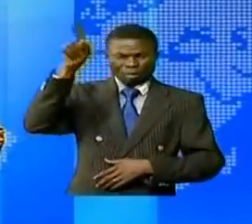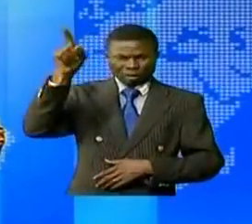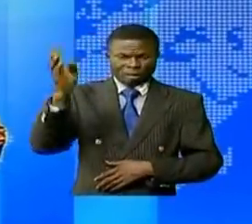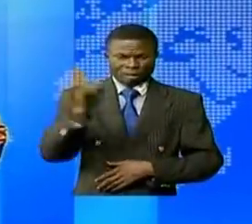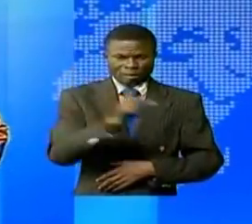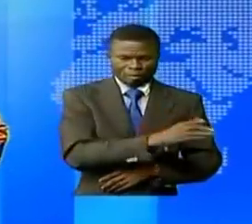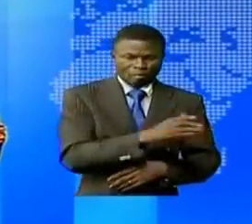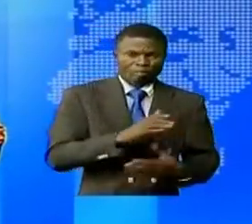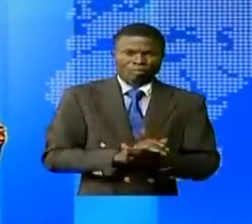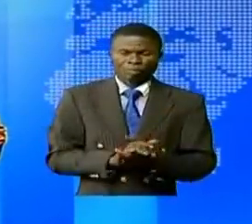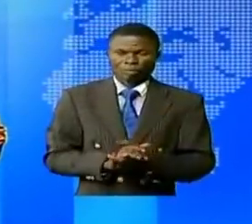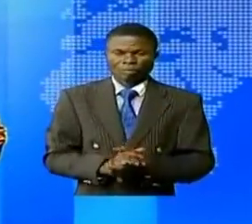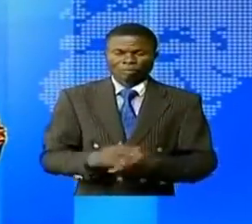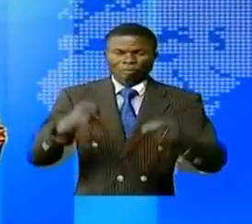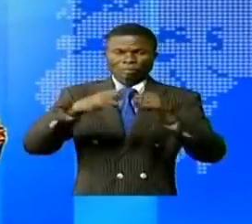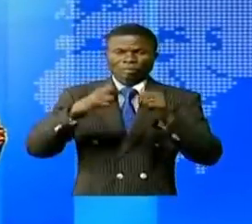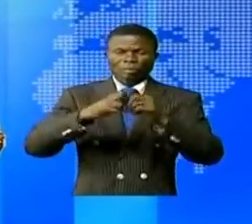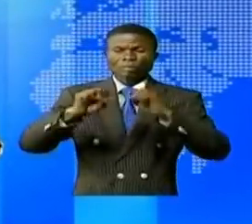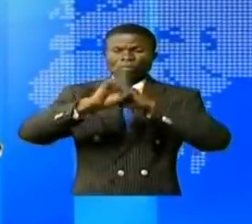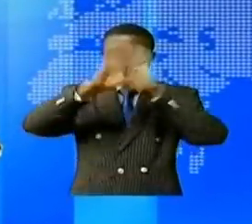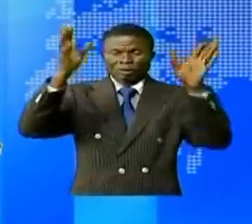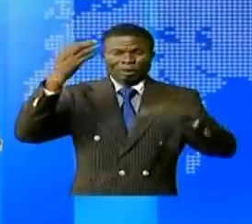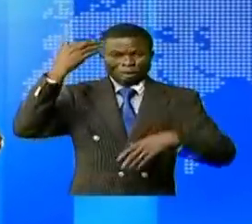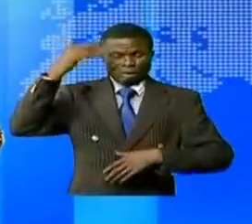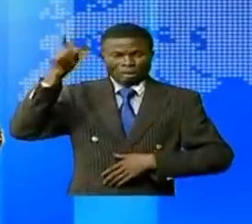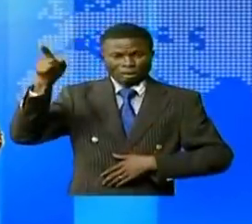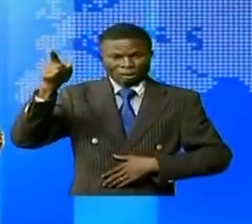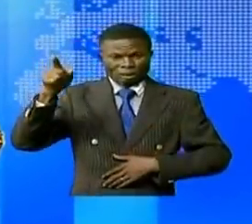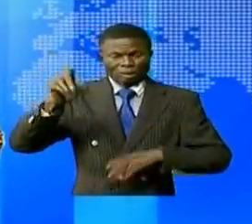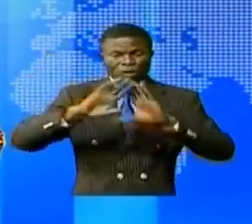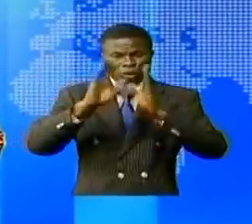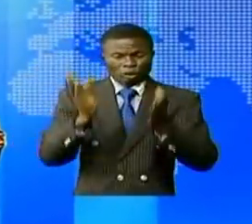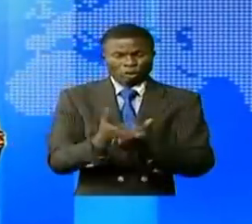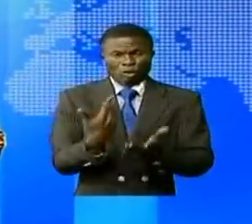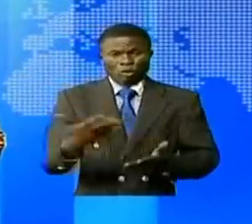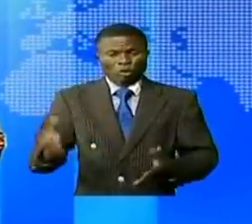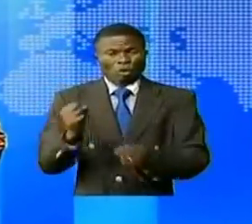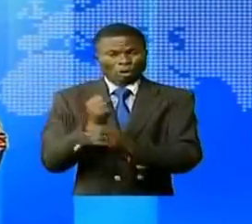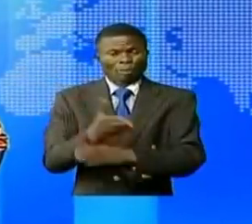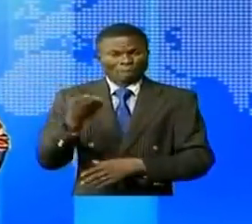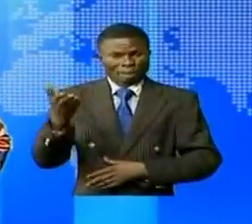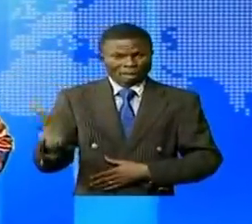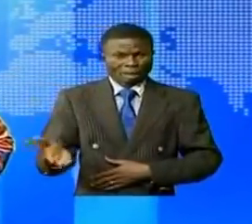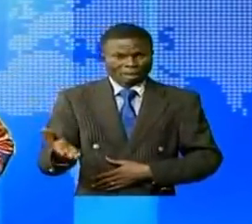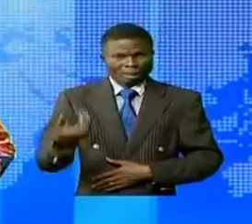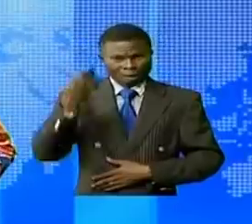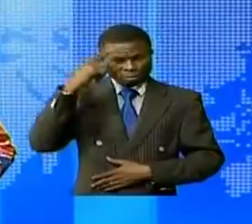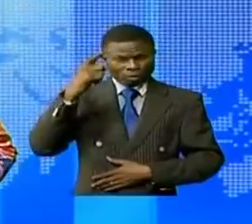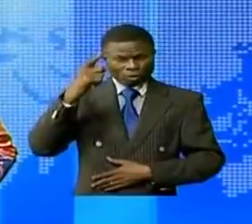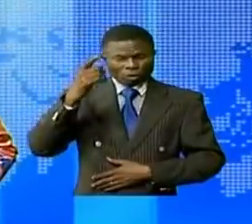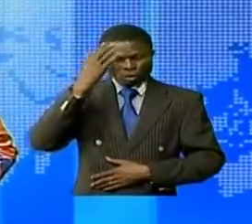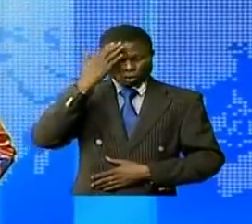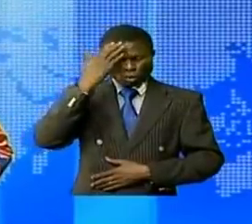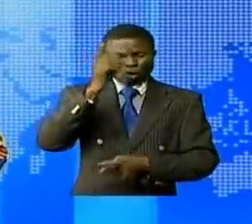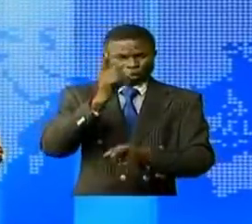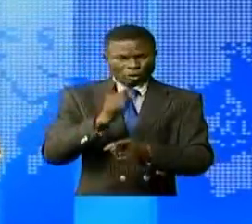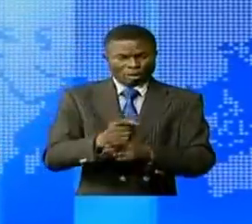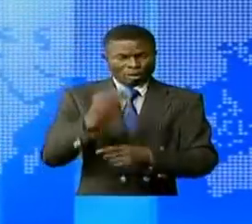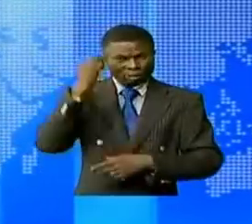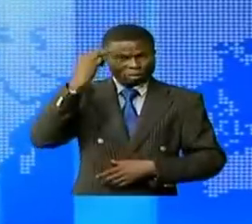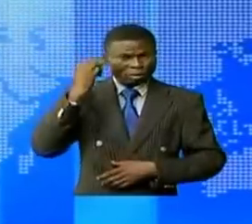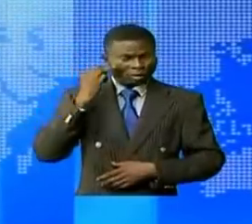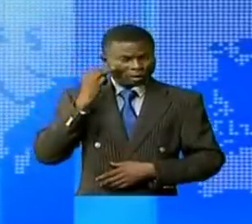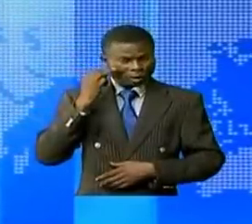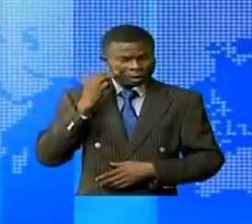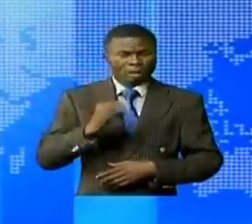Les lampadaires pour l'éclairage public à Mbandaka, tous les matériels se trouvent déjà sur place. Pour en avoir le cœur net, le ministre des